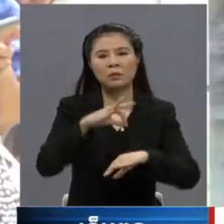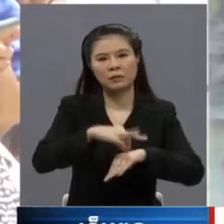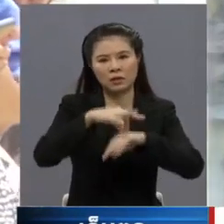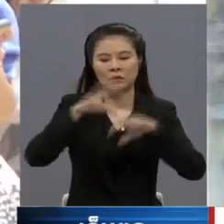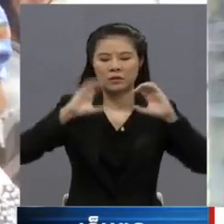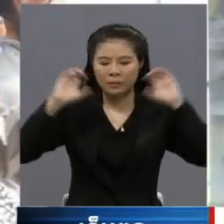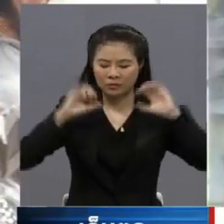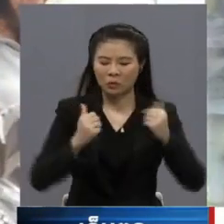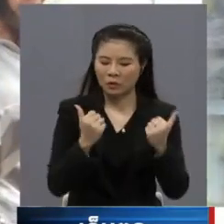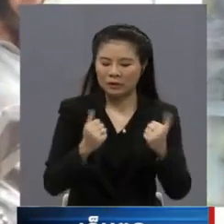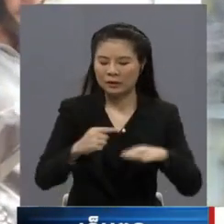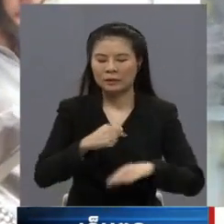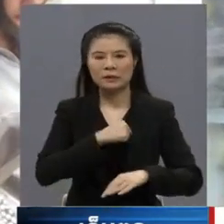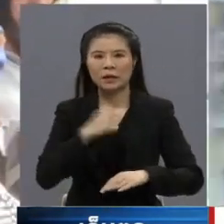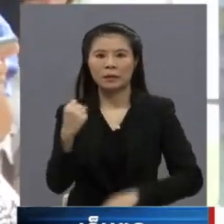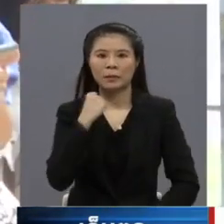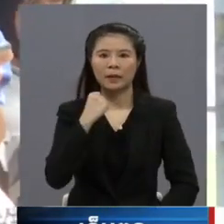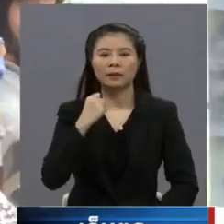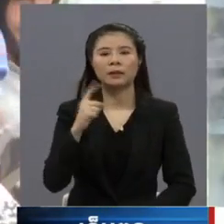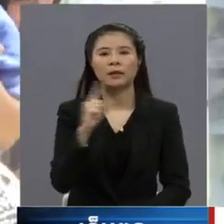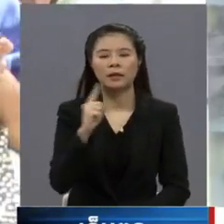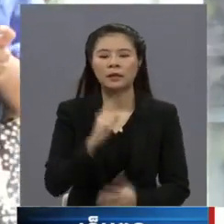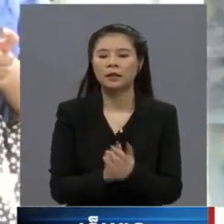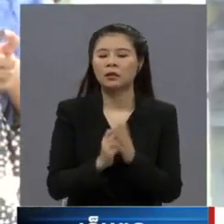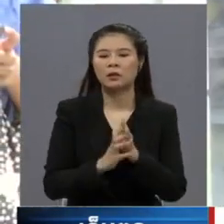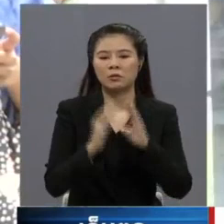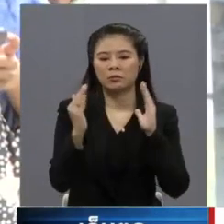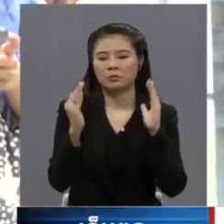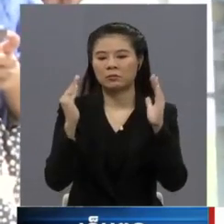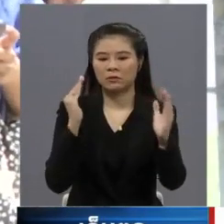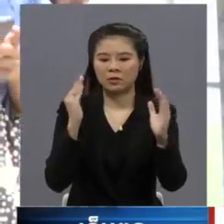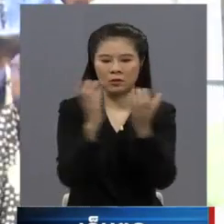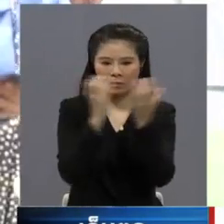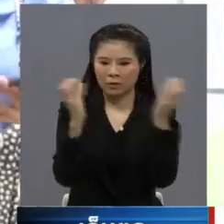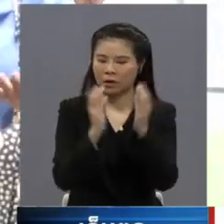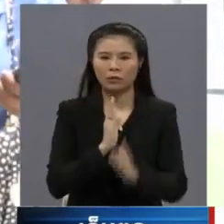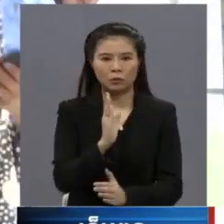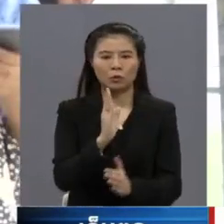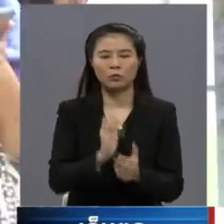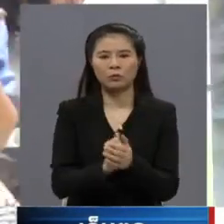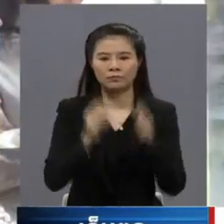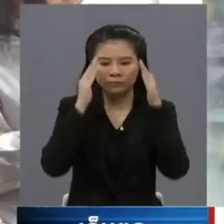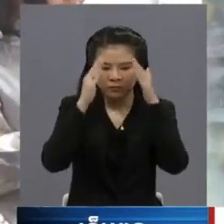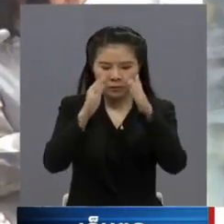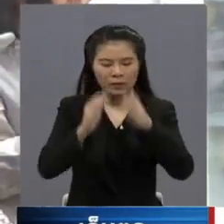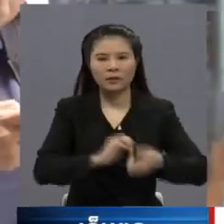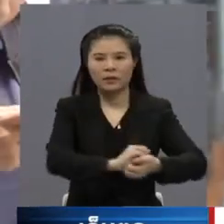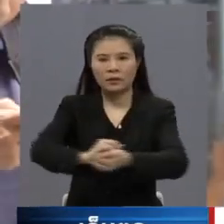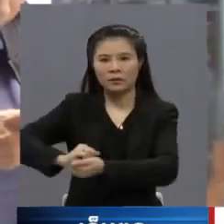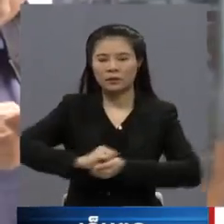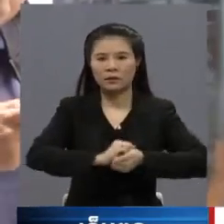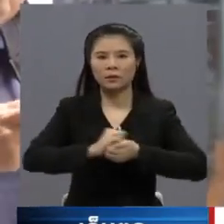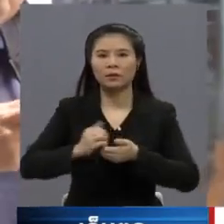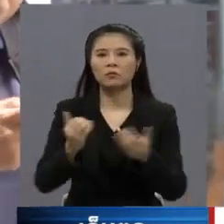ายังมั่นใจนะว่าเพื่อไทยยังคงมุ่งมั่นที่จะฟื้นฟูประชาธิปไตยร่วมกันกับทางก้าวไกลครับ คุณชัยธวัฒน์เนี่ยออกมา